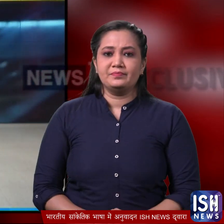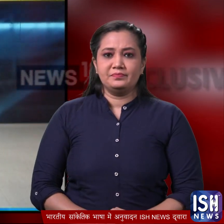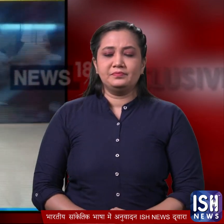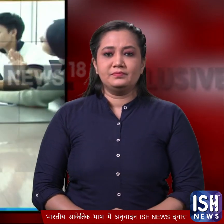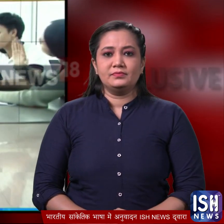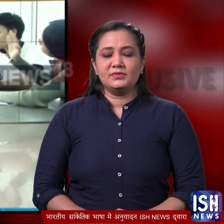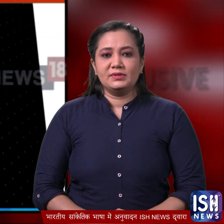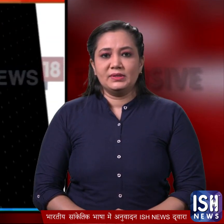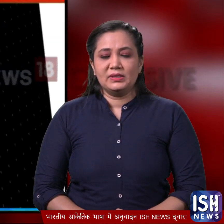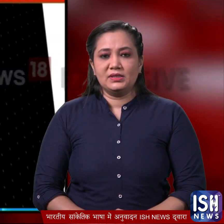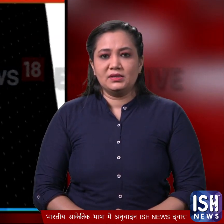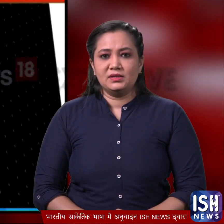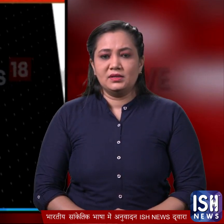बनाएंगे,